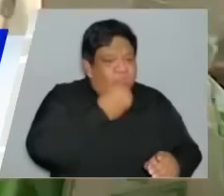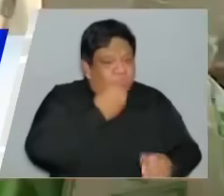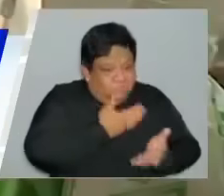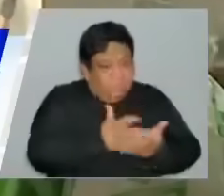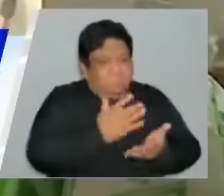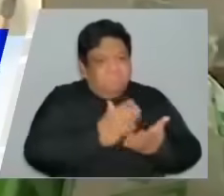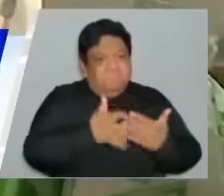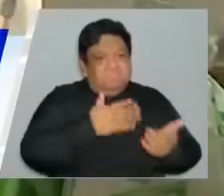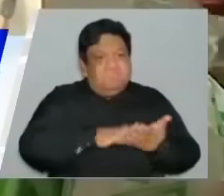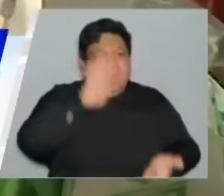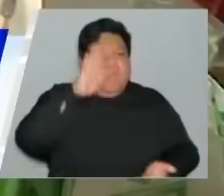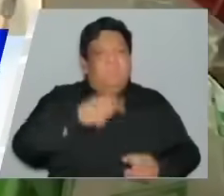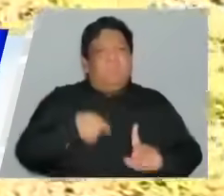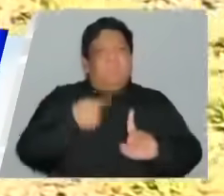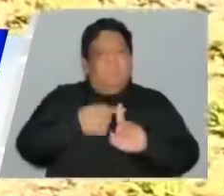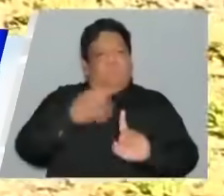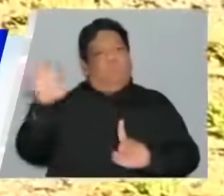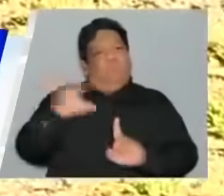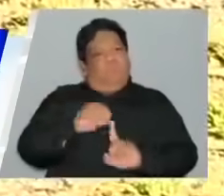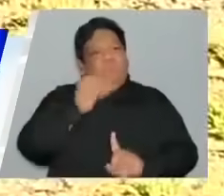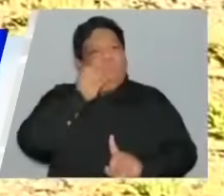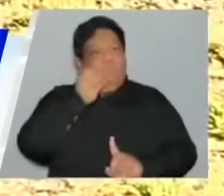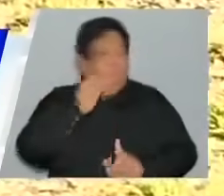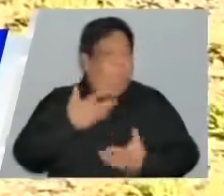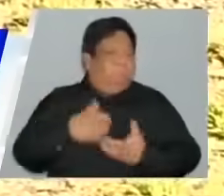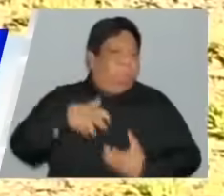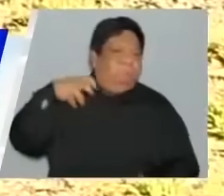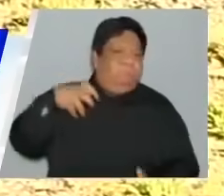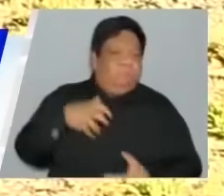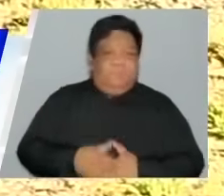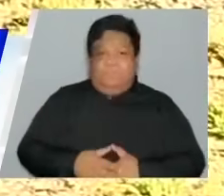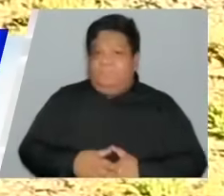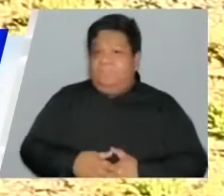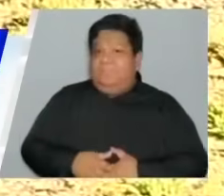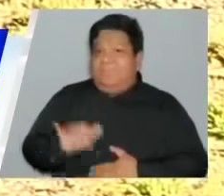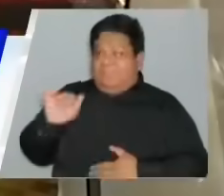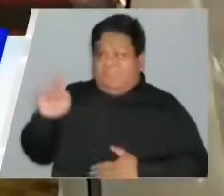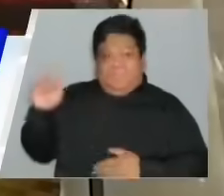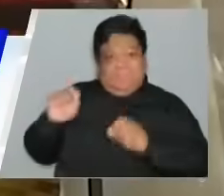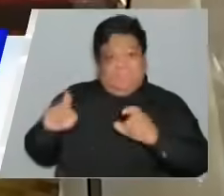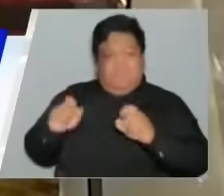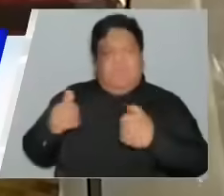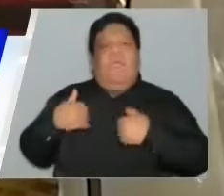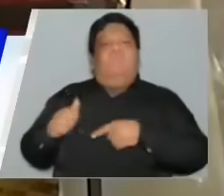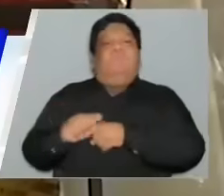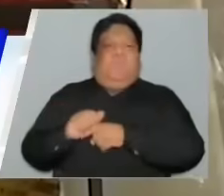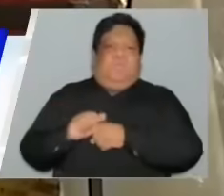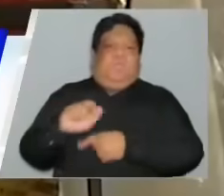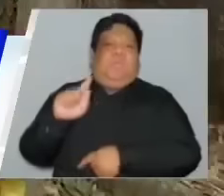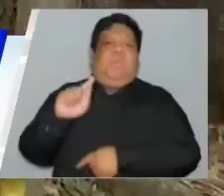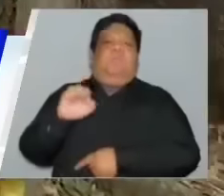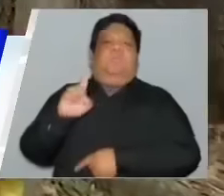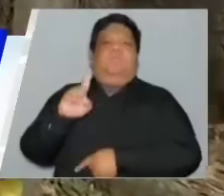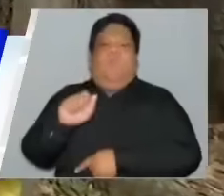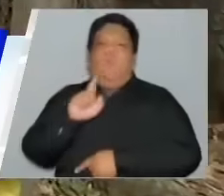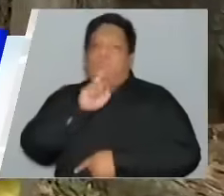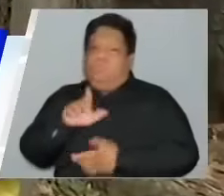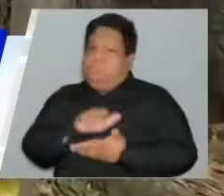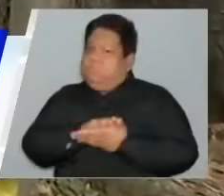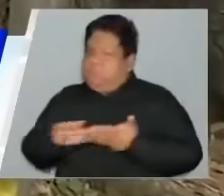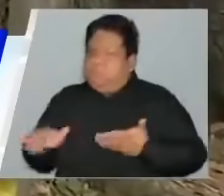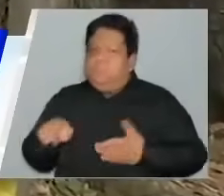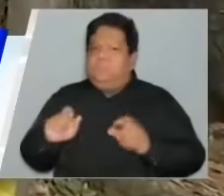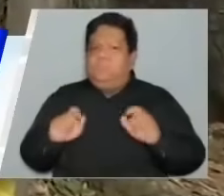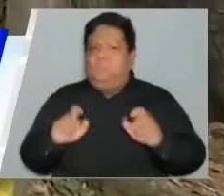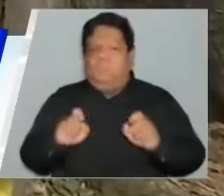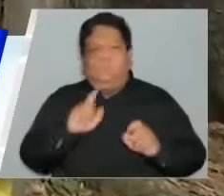kultura ng pag... Ang mga vendor, dumaan sa test the training kaya tiyak na malinis ang mga paninda. Kaya proud si Ruth na sa